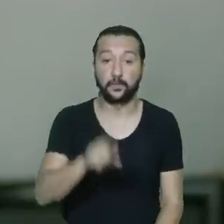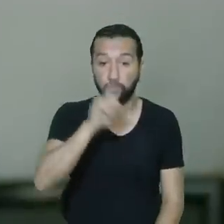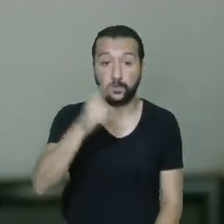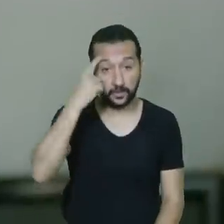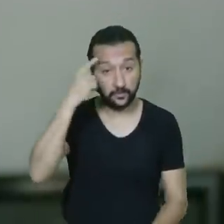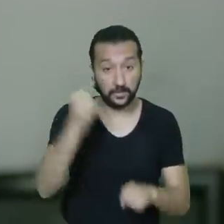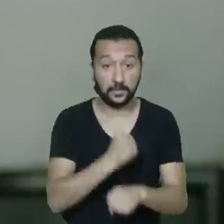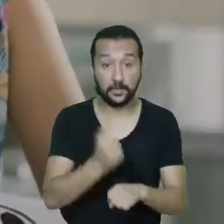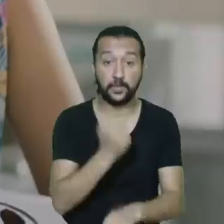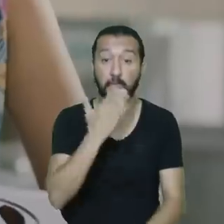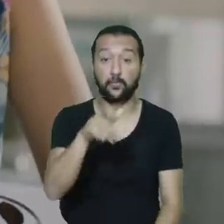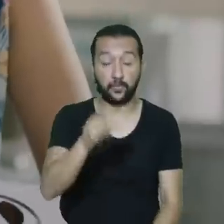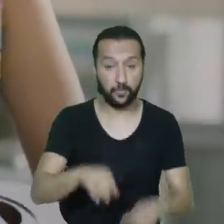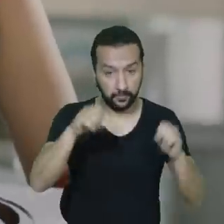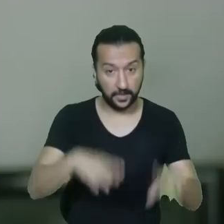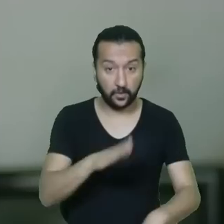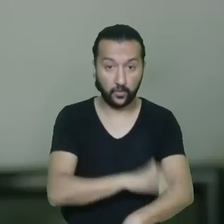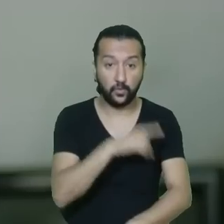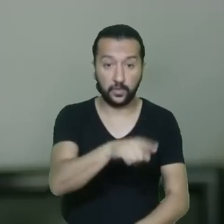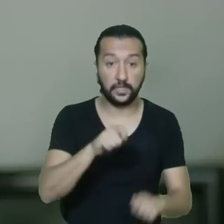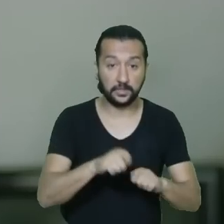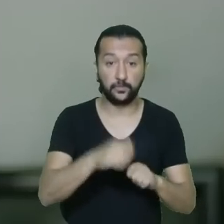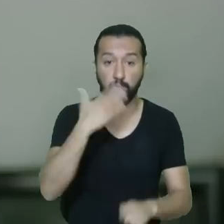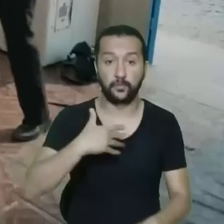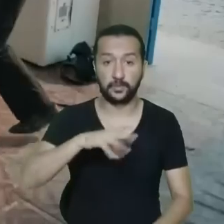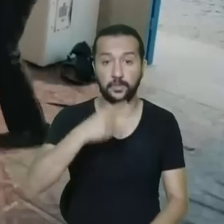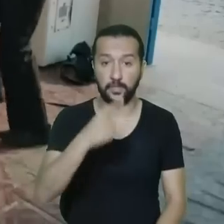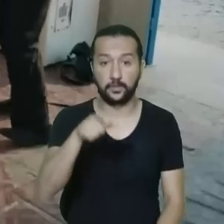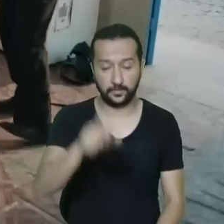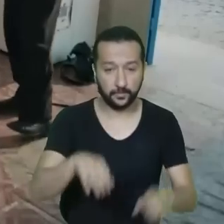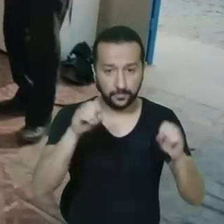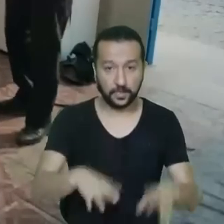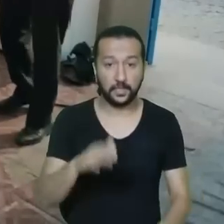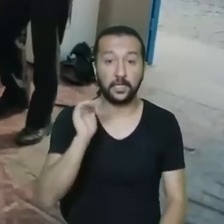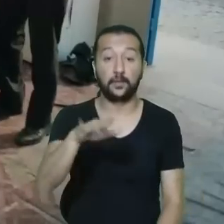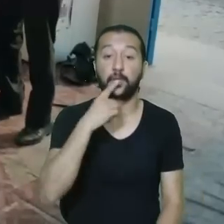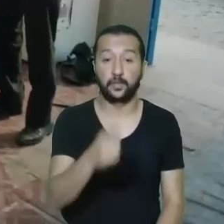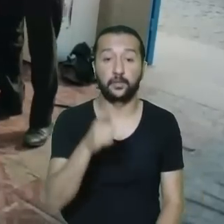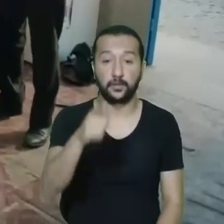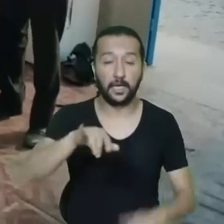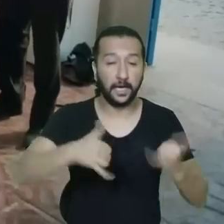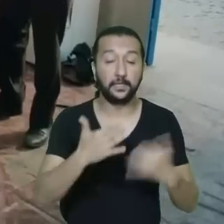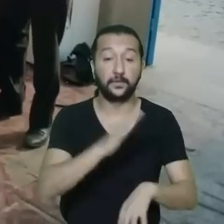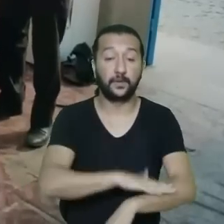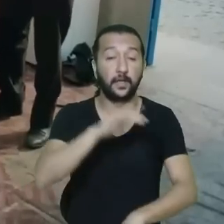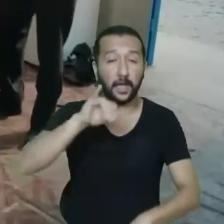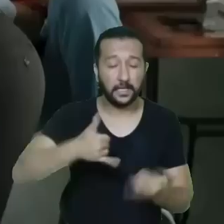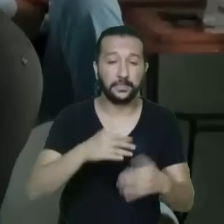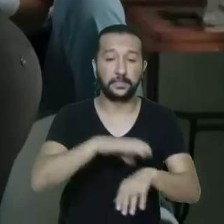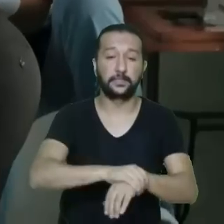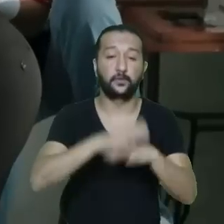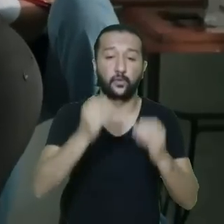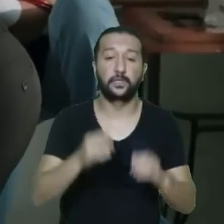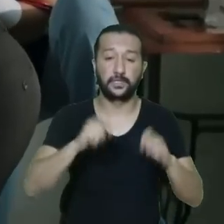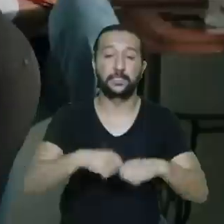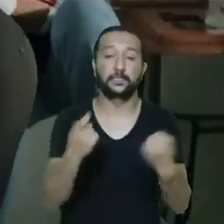beton kafalılığından bahsetmiyorum bile. Bırak sadıcımın konunu. İşimiz olmaz bizim hırsızlıkla. Yaklaşma! Yaklaşma sadıç. Ana, vallahi çok kötü yerden